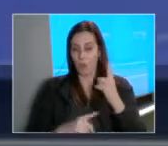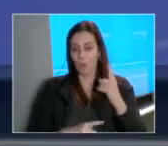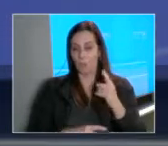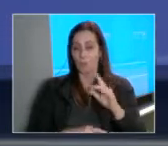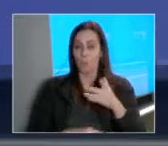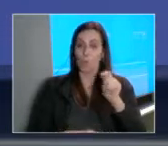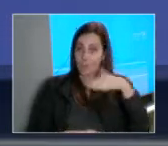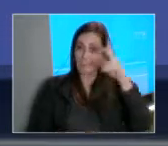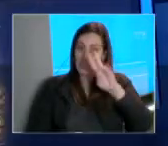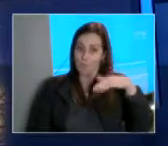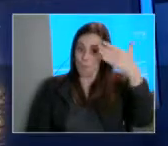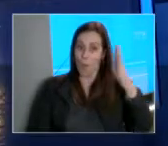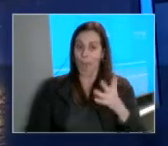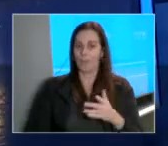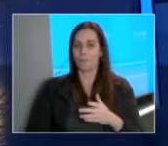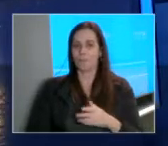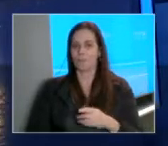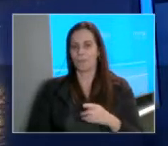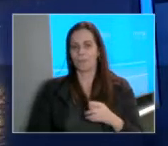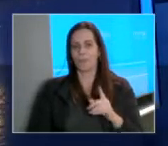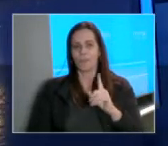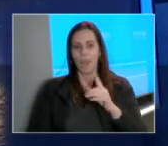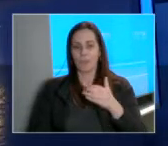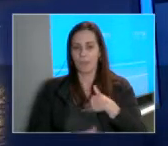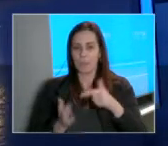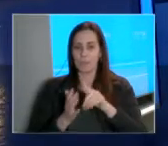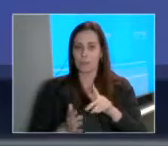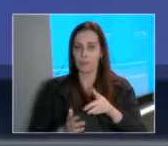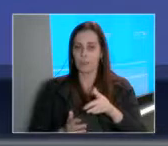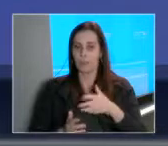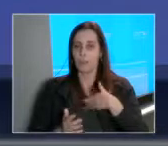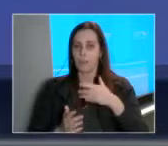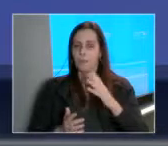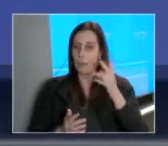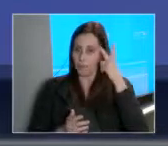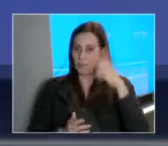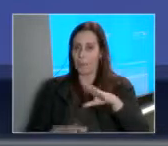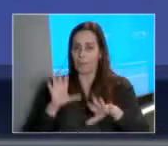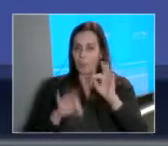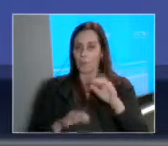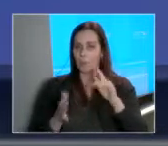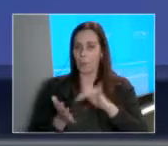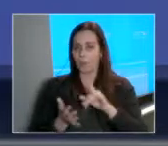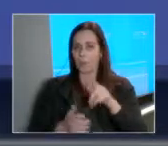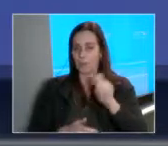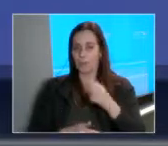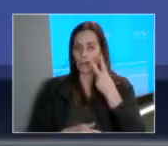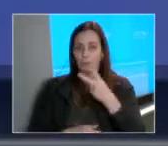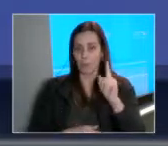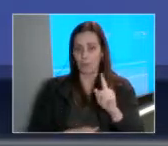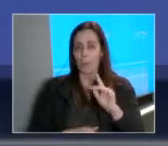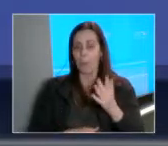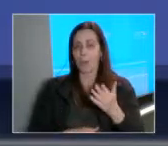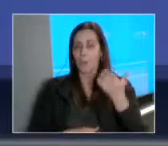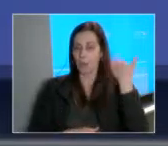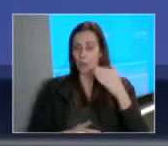בכנסת... לא ב-24, אבל אני בגלל זה כנראה מנתחת באיזשהו מקום את הבחירות, ממקום של הכנסת ה-21, ומה